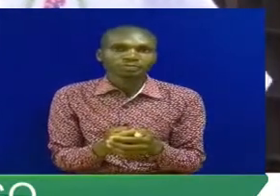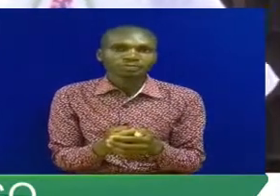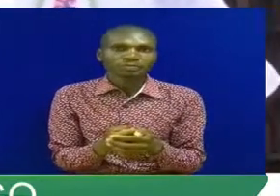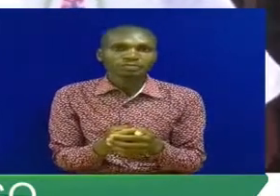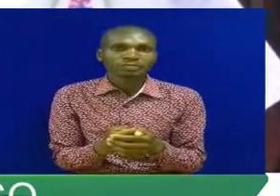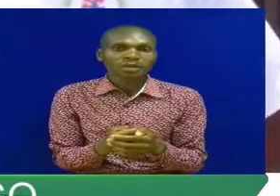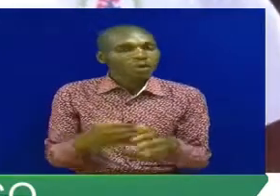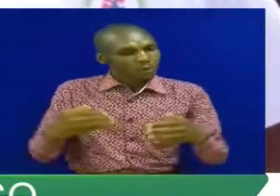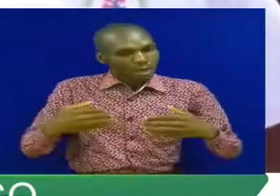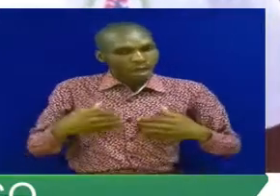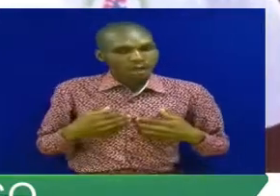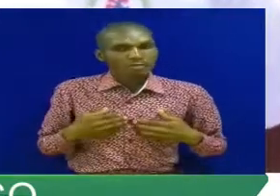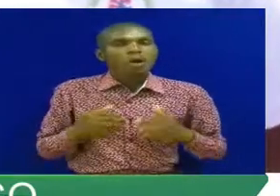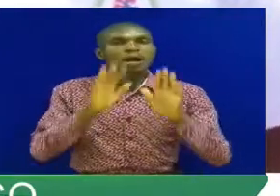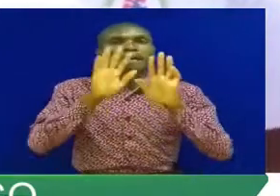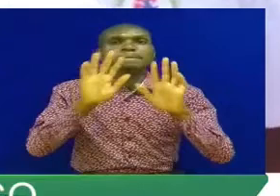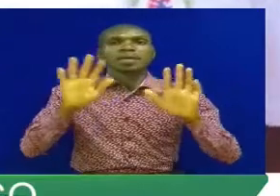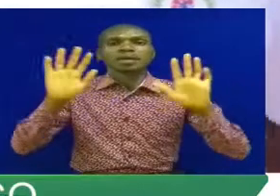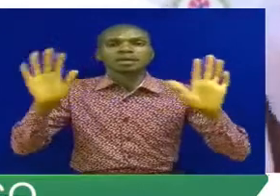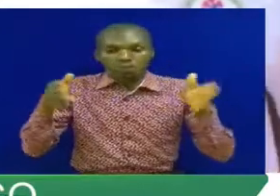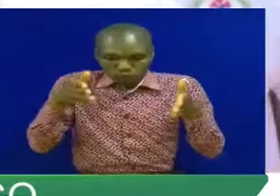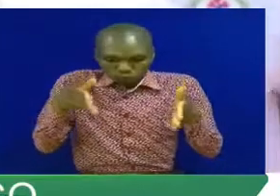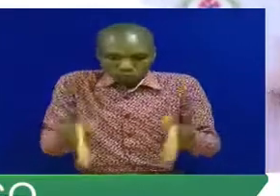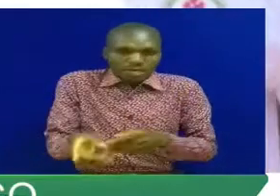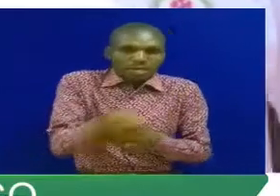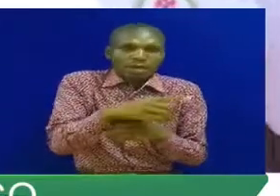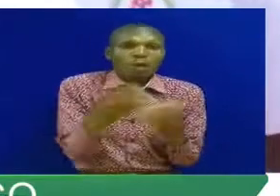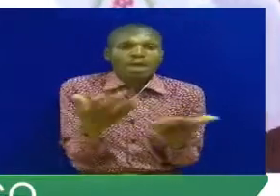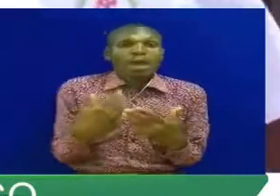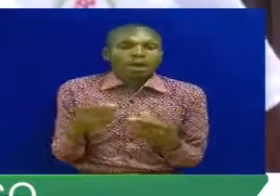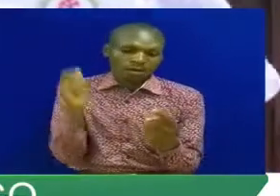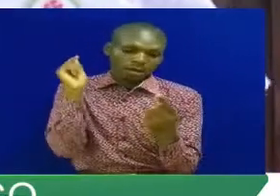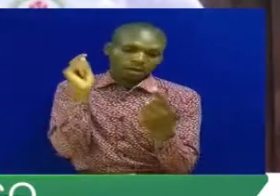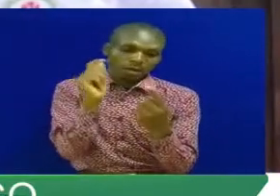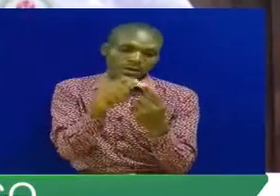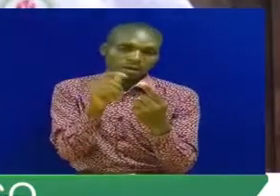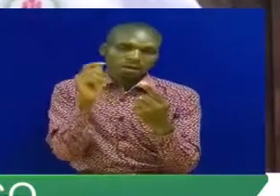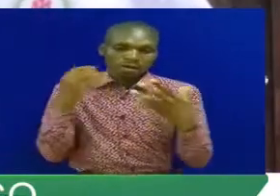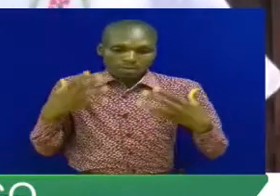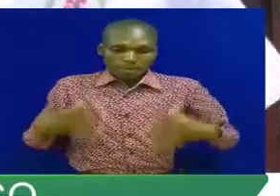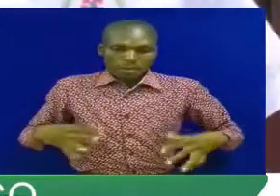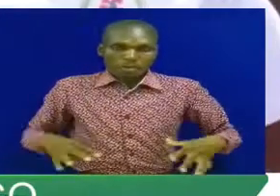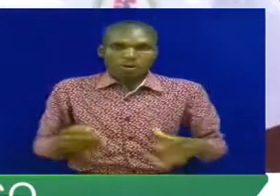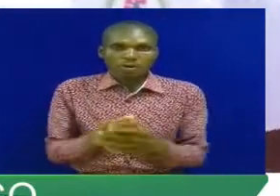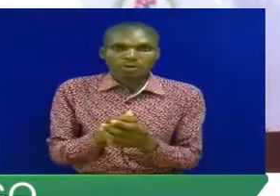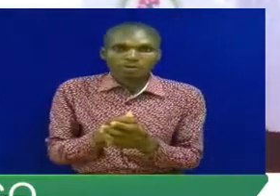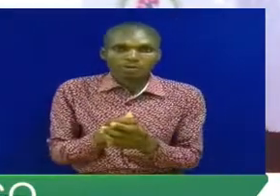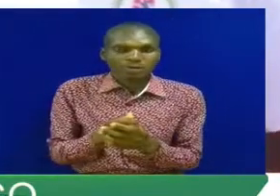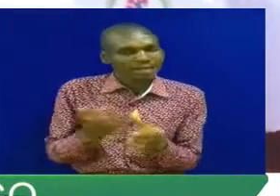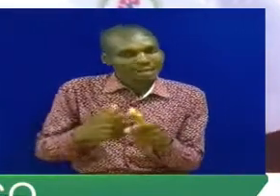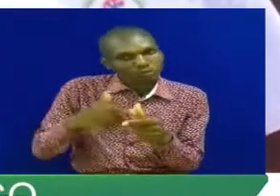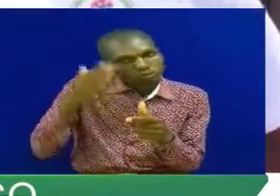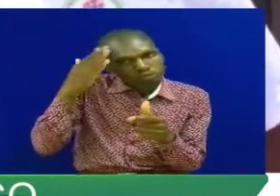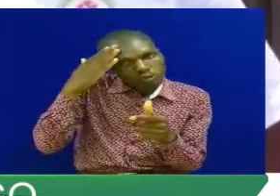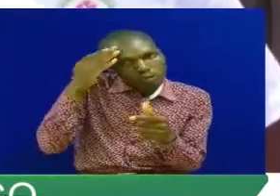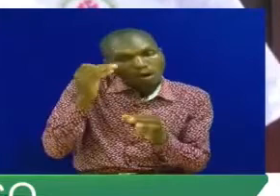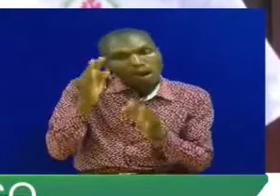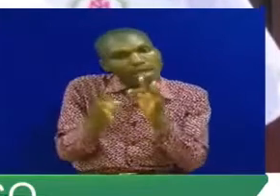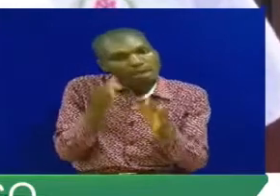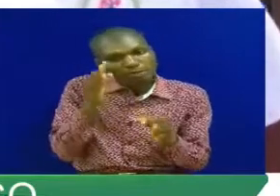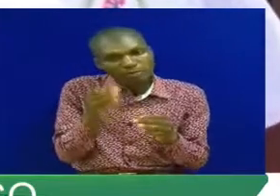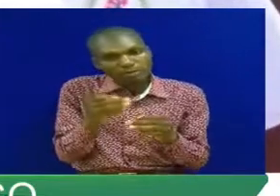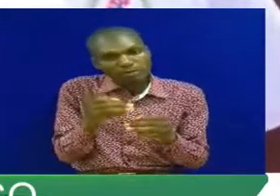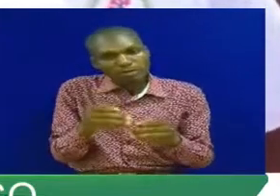ntobwate campaign ya seri tukolia lero ase togo pima abantu baito inde likorora gose chinyigongo kora chirega asi